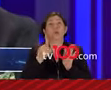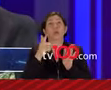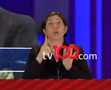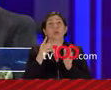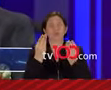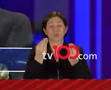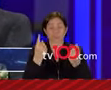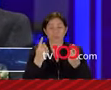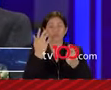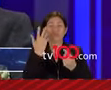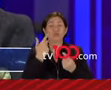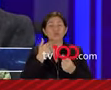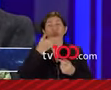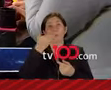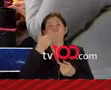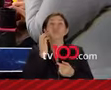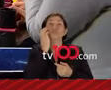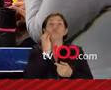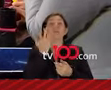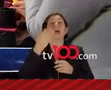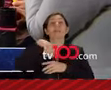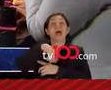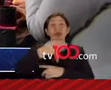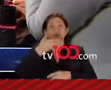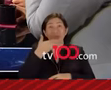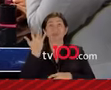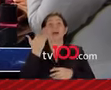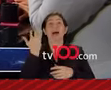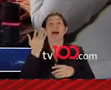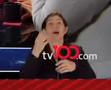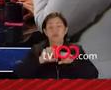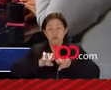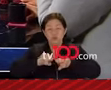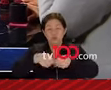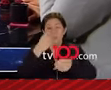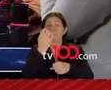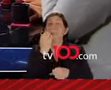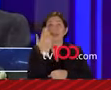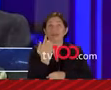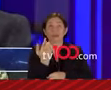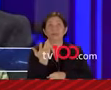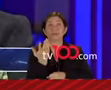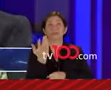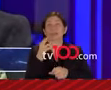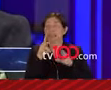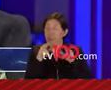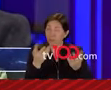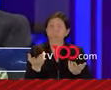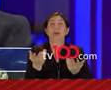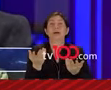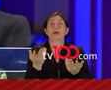Köylerde bir güzel bir bulgur çorbası ya da tarhana çorbası ya da dürüme sarılmış bir peynir